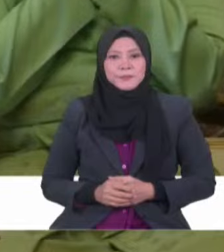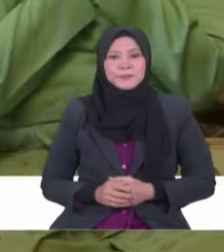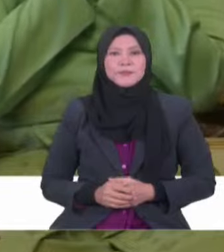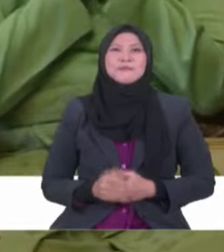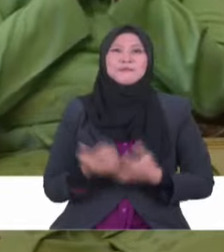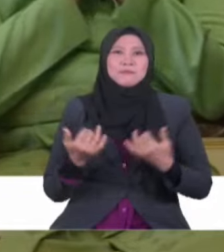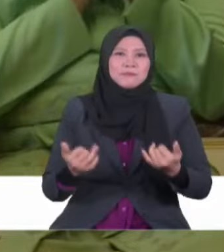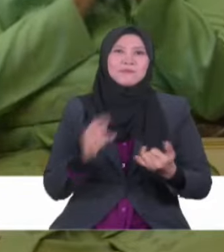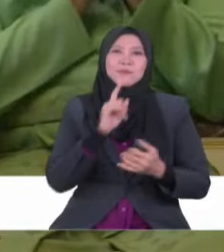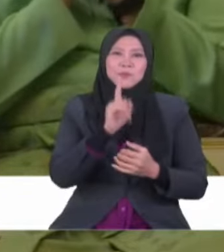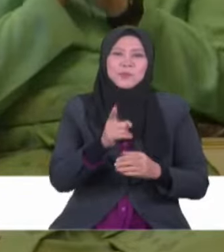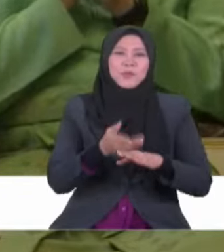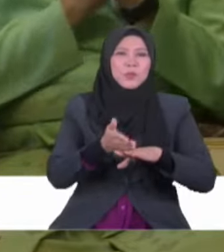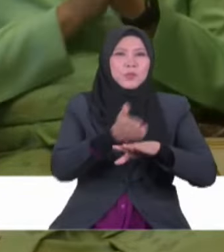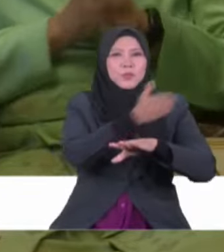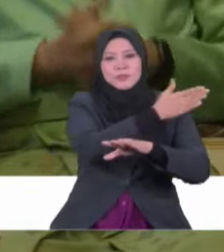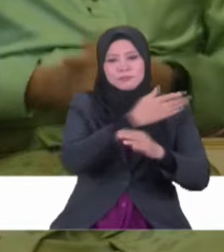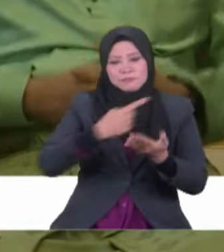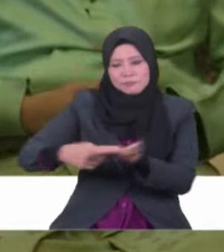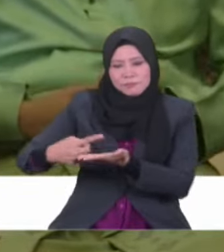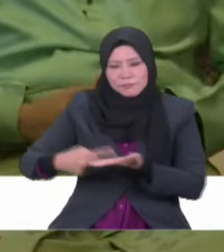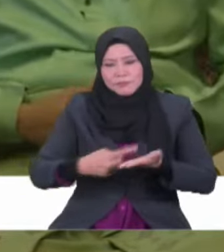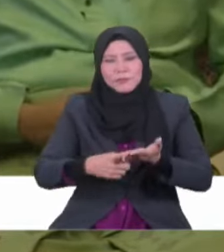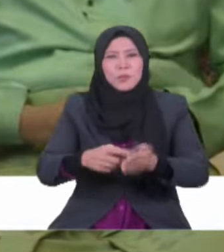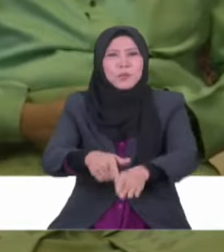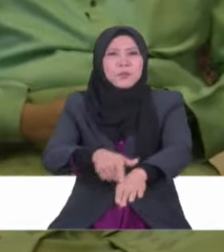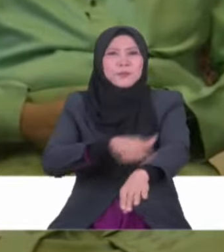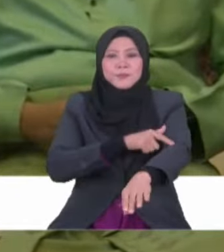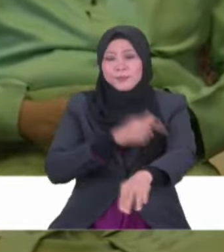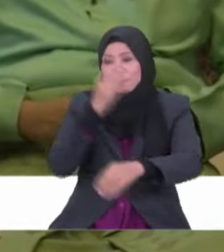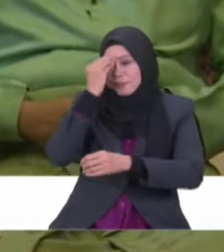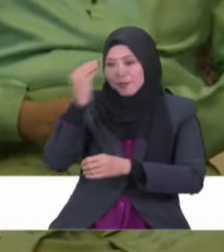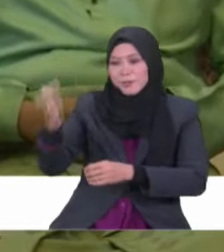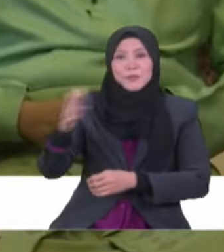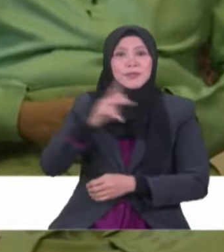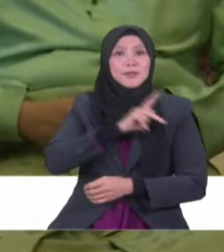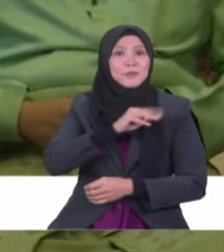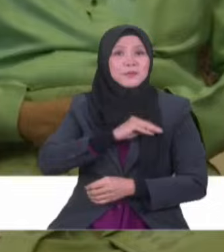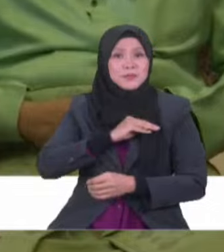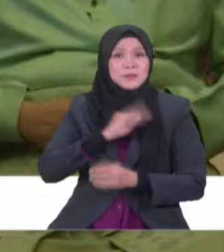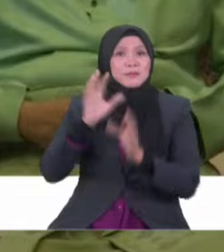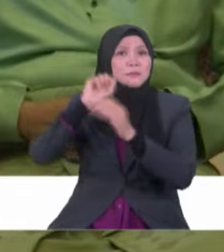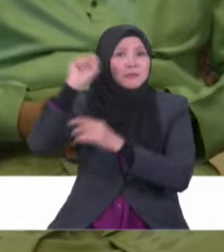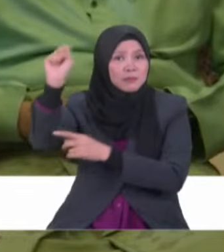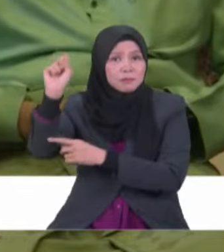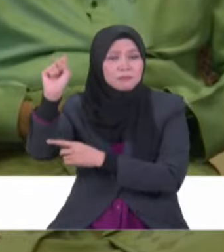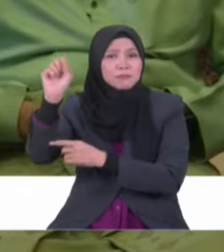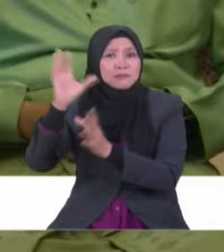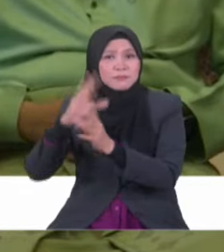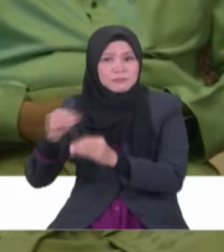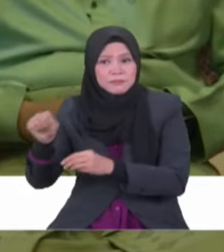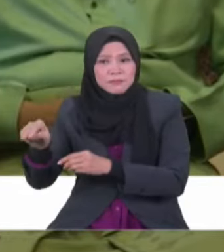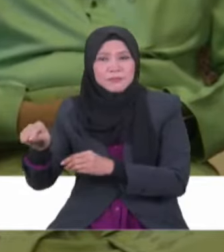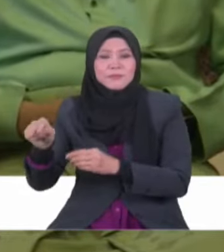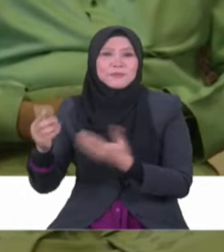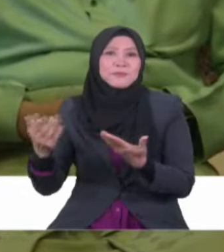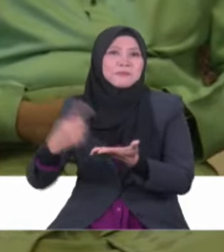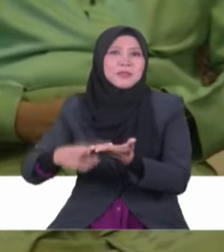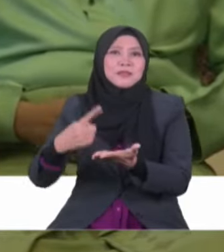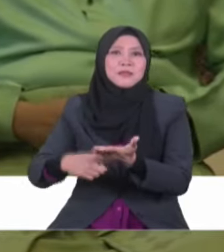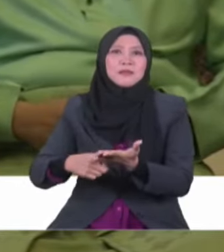rumit yang telah lama dibincangkan dan saya telah beritahu kepada Ketua Menteri Sabah dan Premier Sarawak untuk diselesaikan ialah